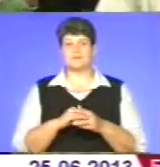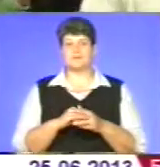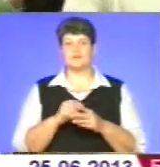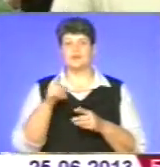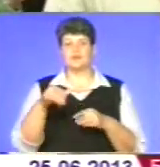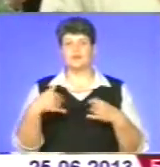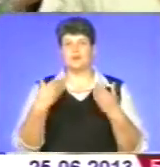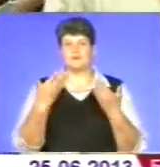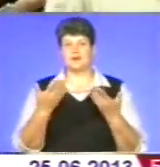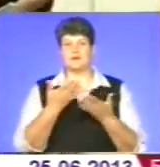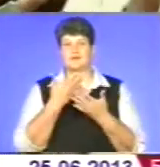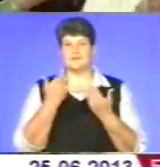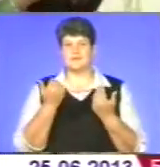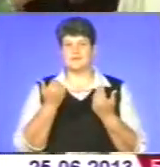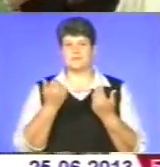Музика